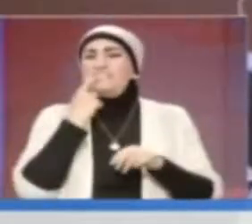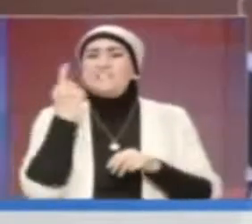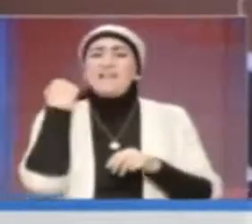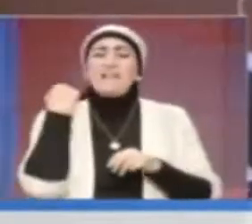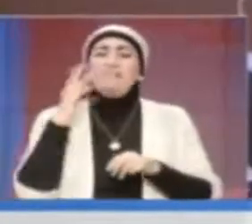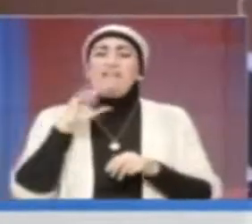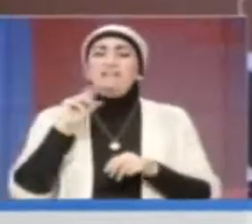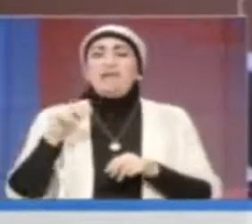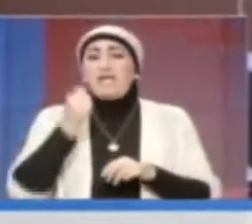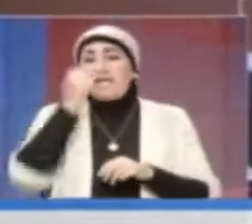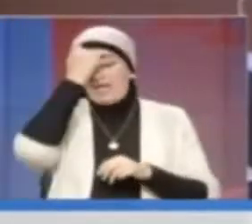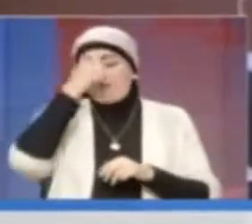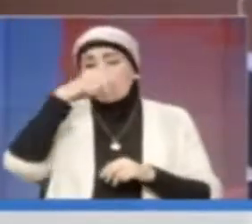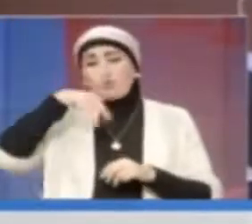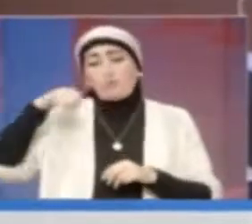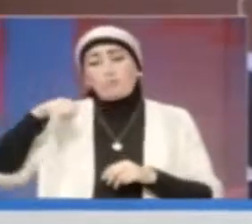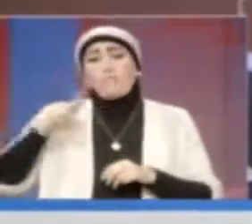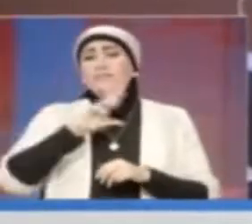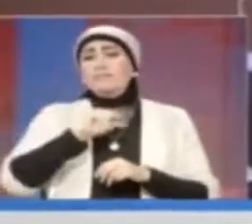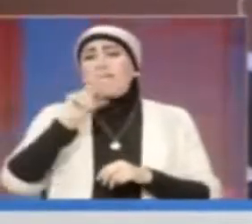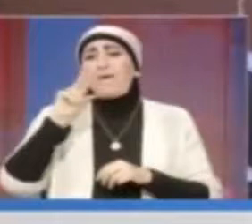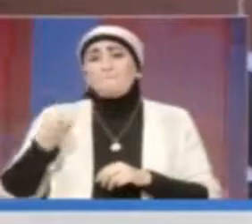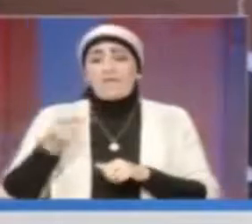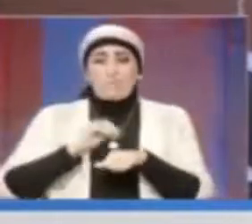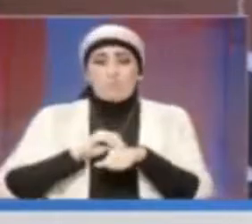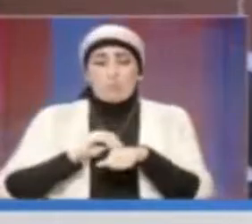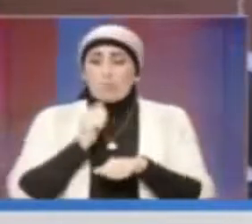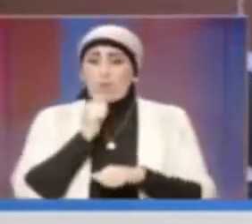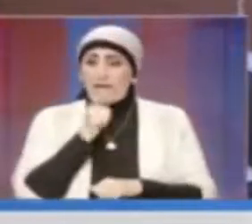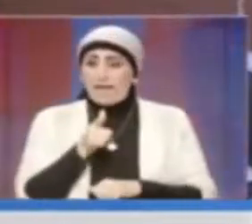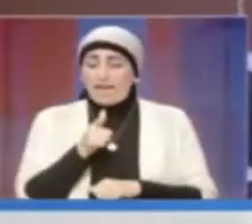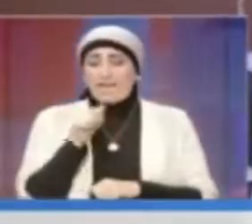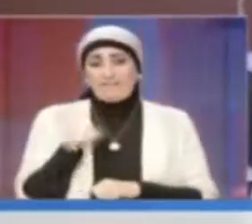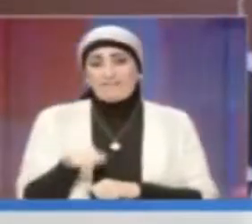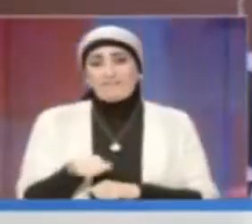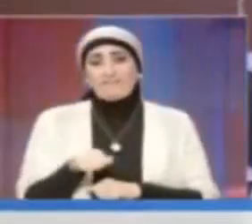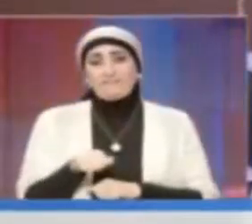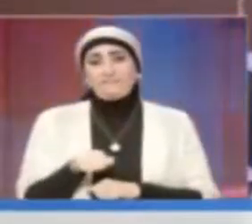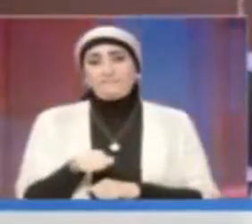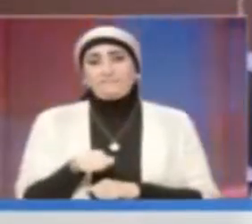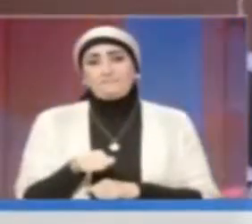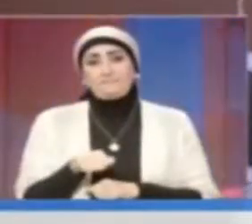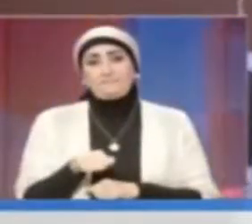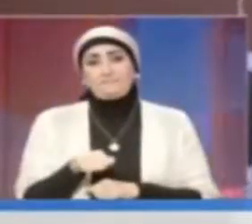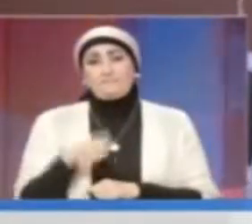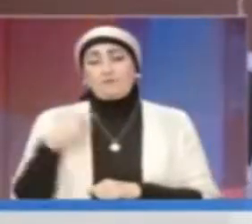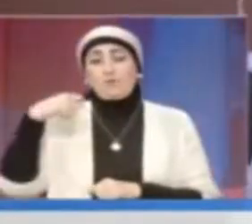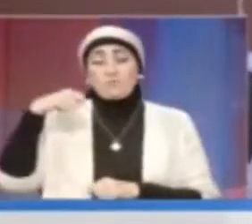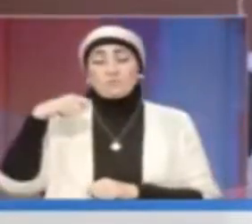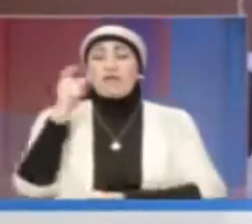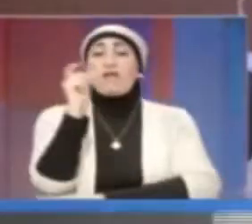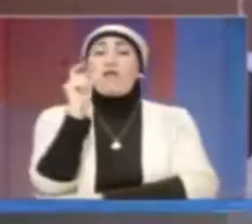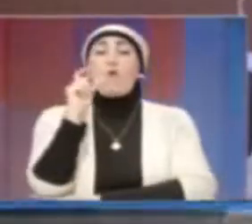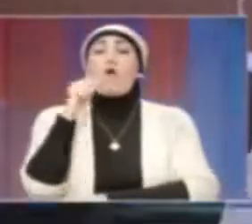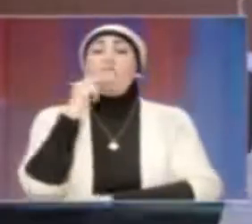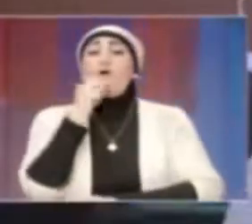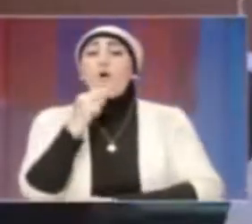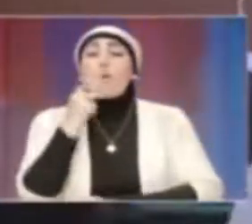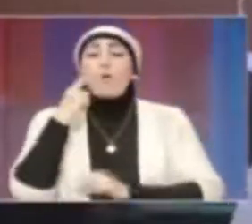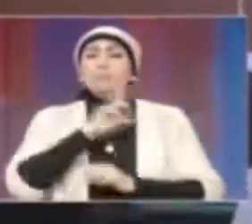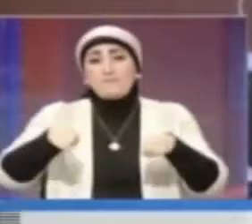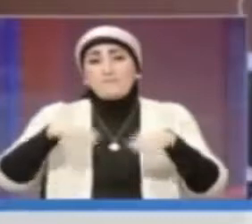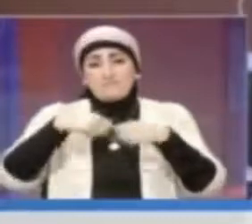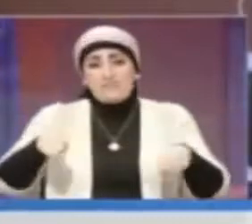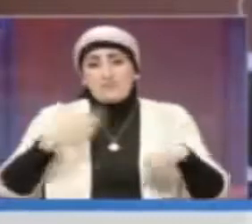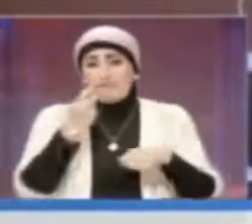أيضا 1,800 جنيه. كذلك عمرو كما ذكر الخبر معكم الآن أن وزارة الأوقاف قامت بالفعل